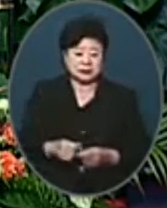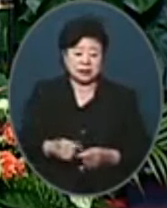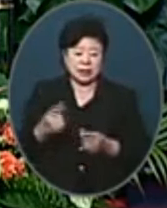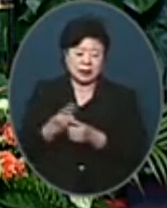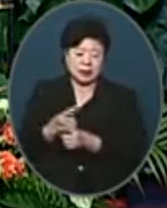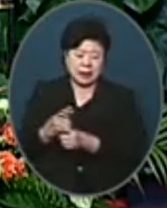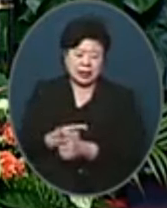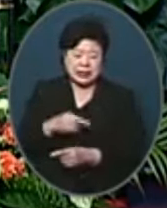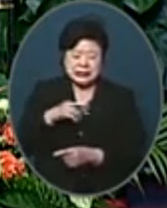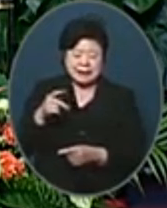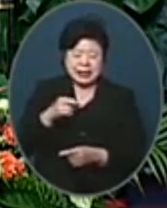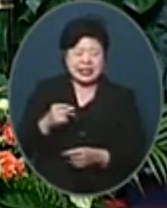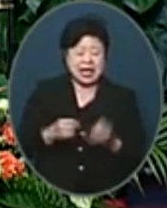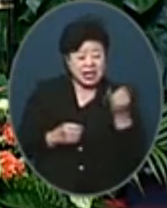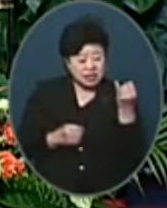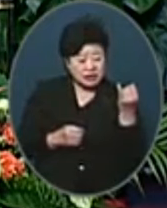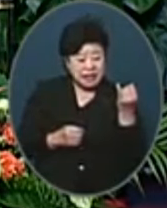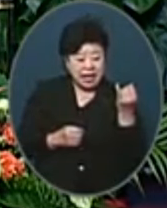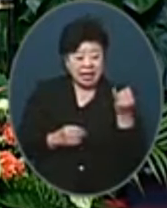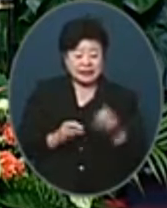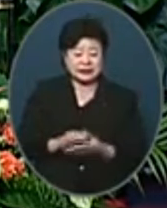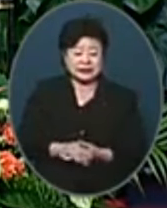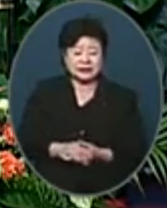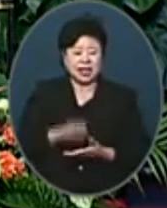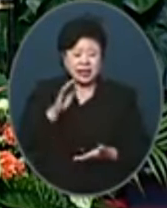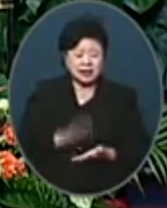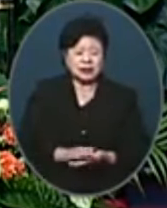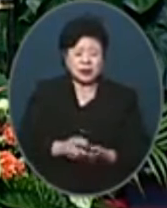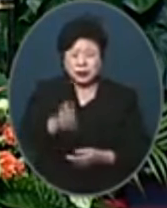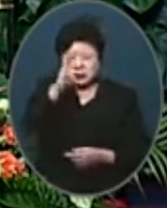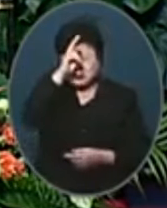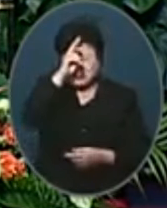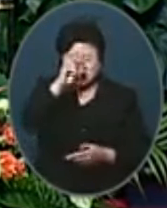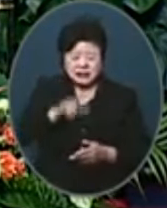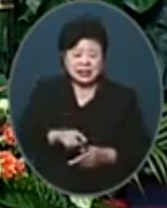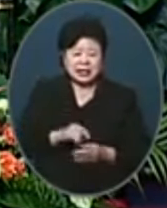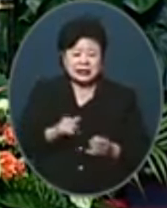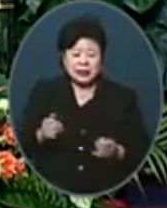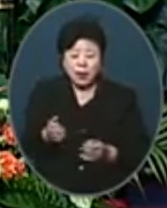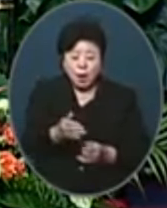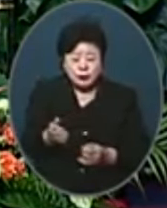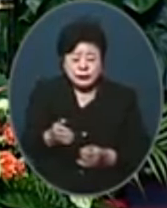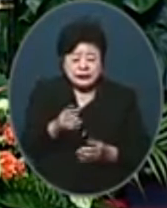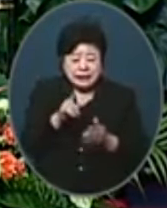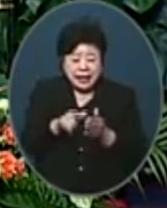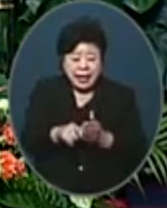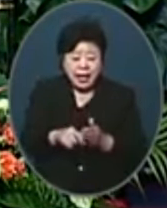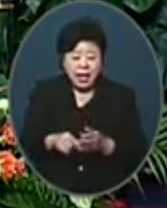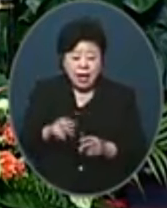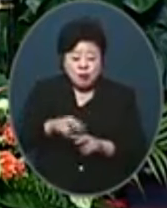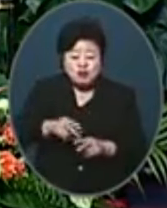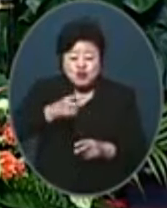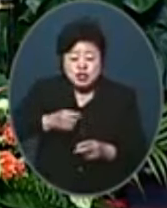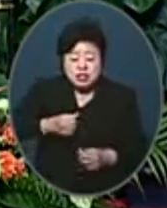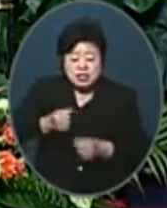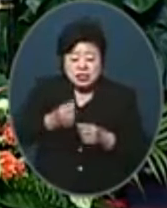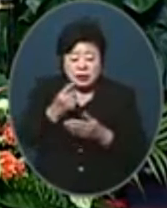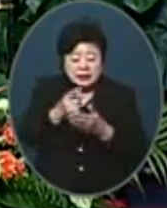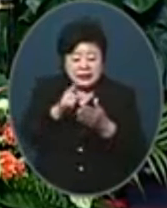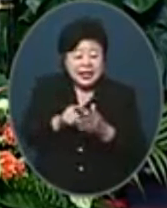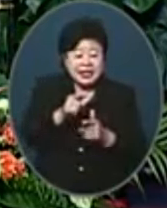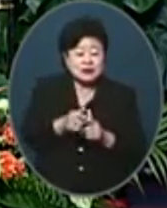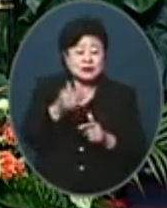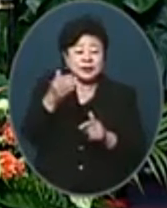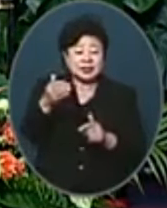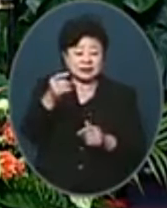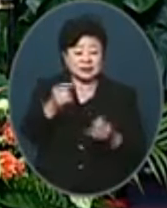사마리아 여자가 뜨거운 정오에 사람들의 눈을 피해 물을 길러 왔을 때